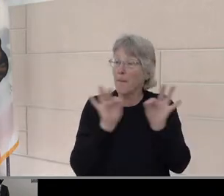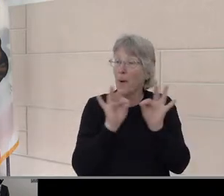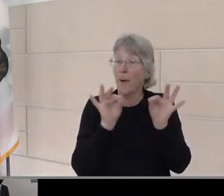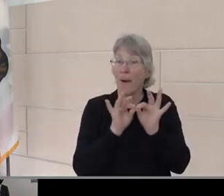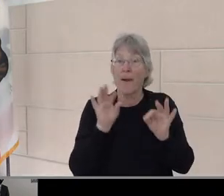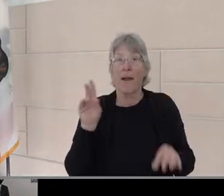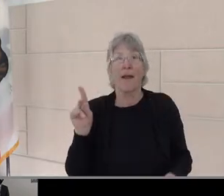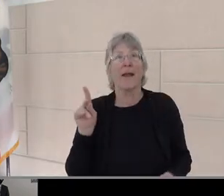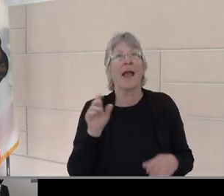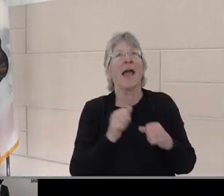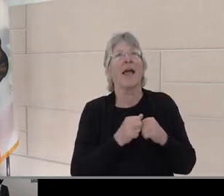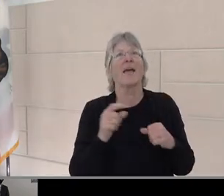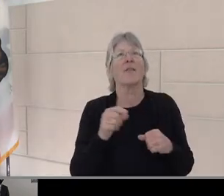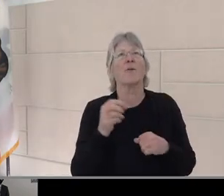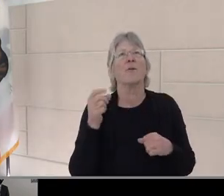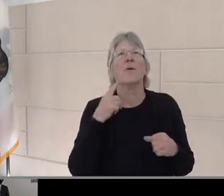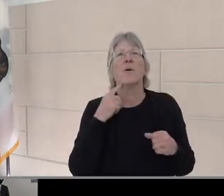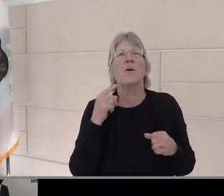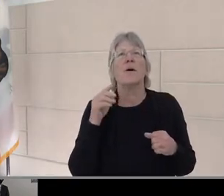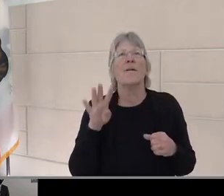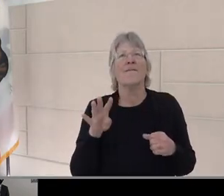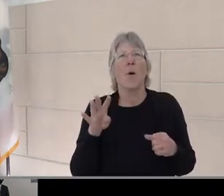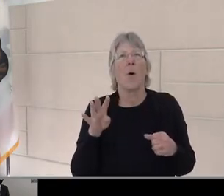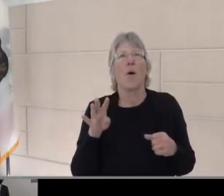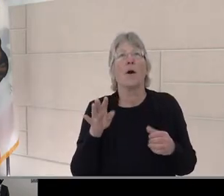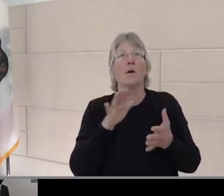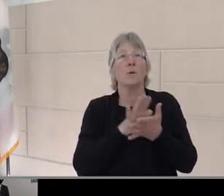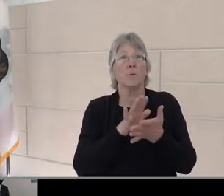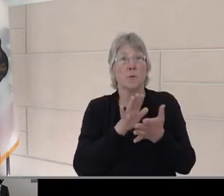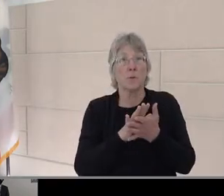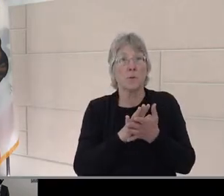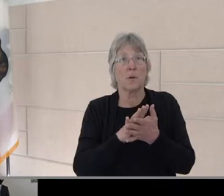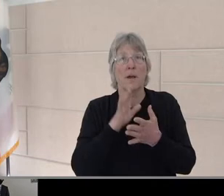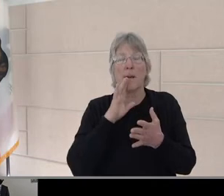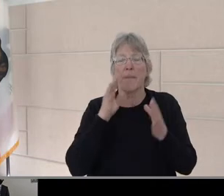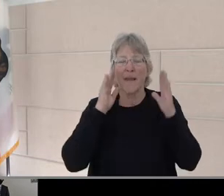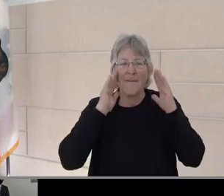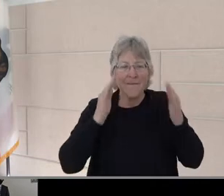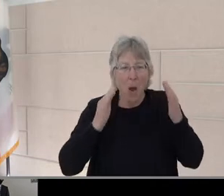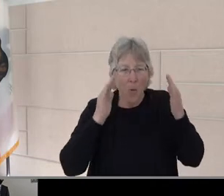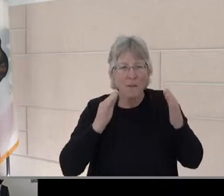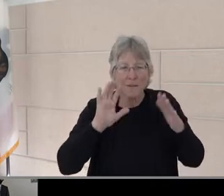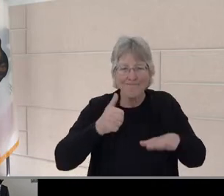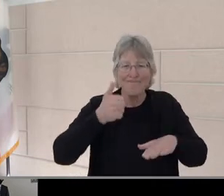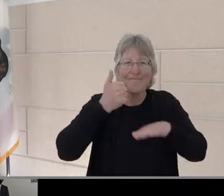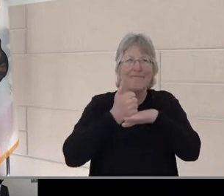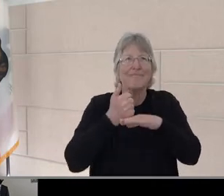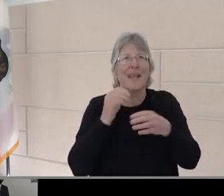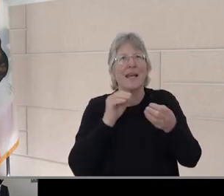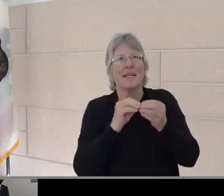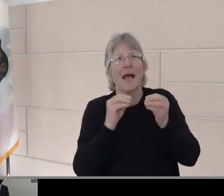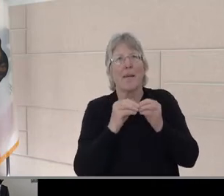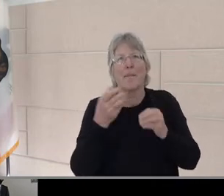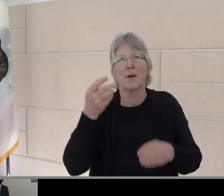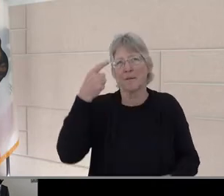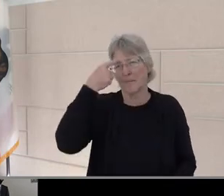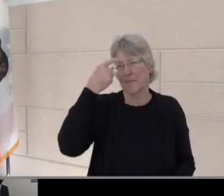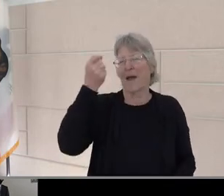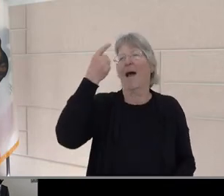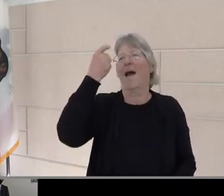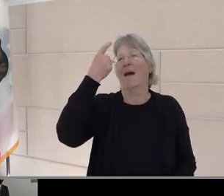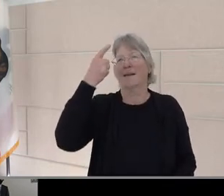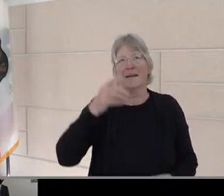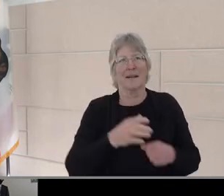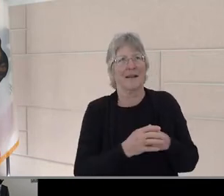ខាន់សាលាទាំងអស់នឹង បង្ហាត់សិស្សតាមគ្រប់ចំណាត់ថ្